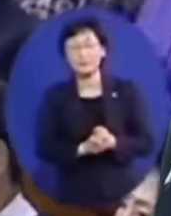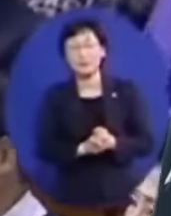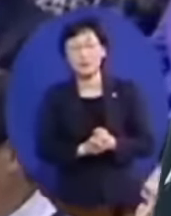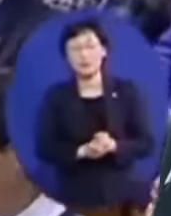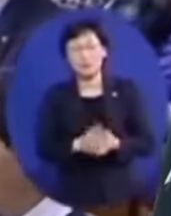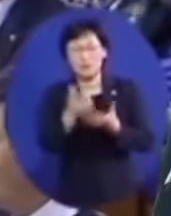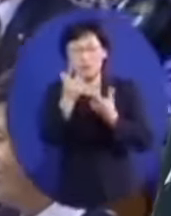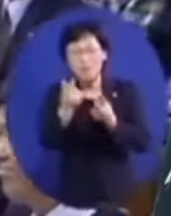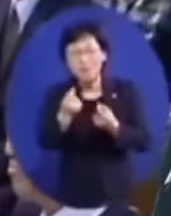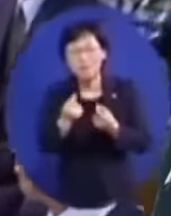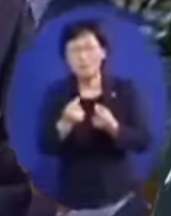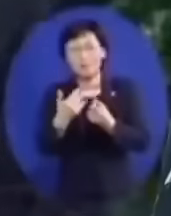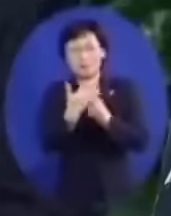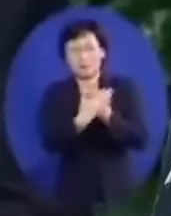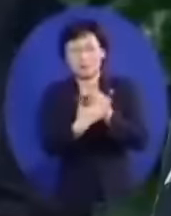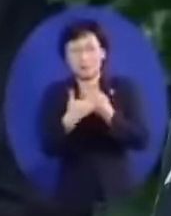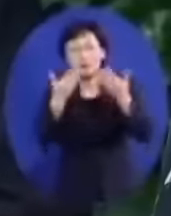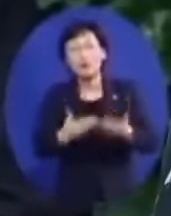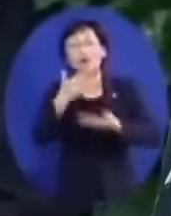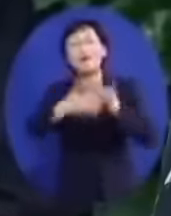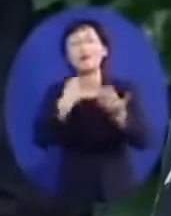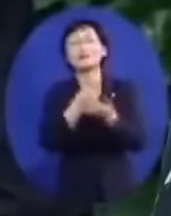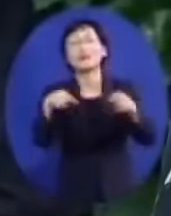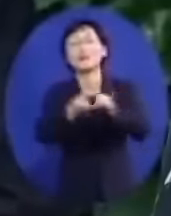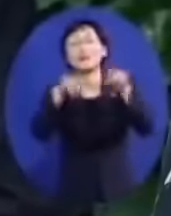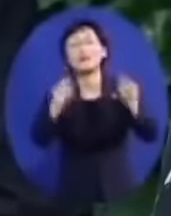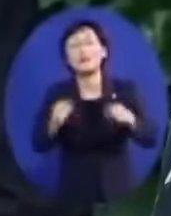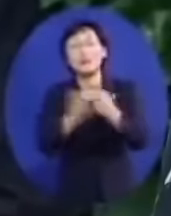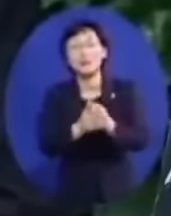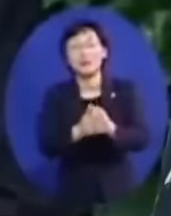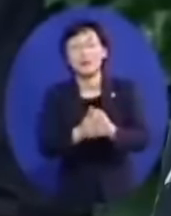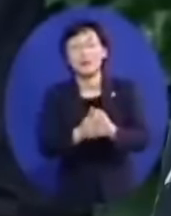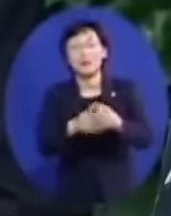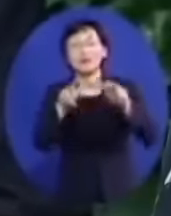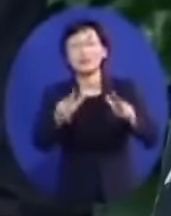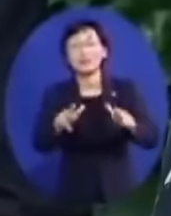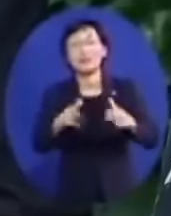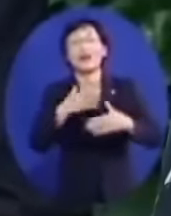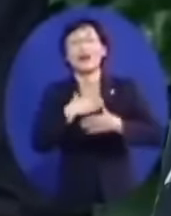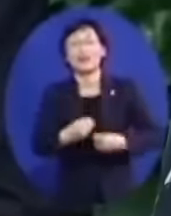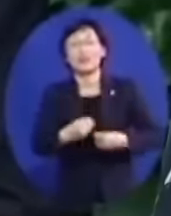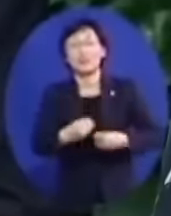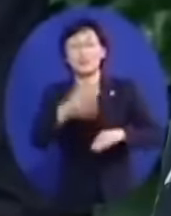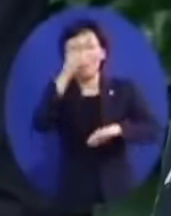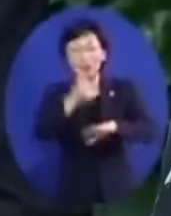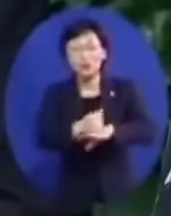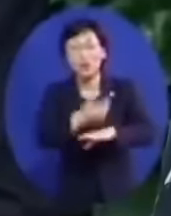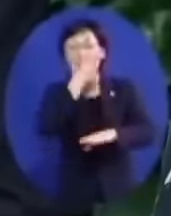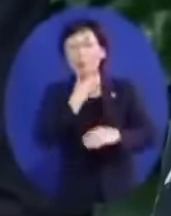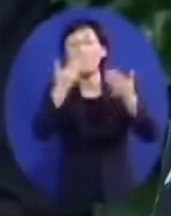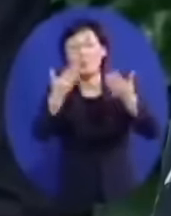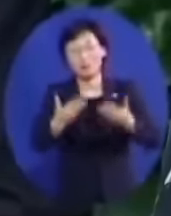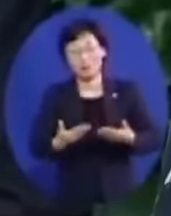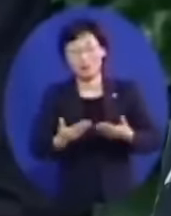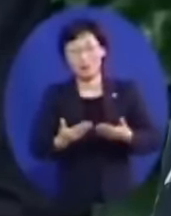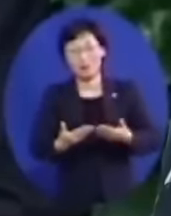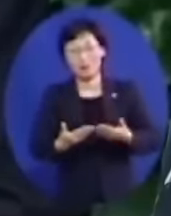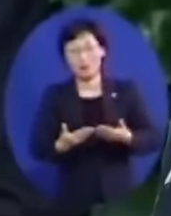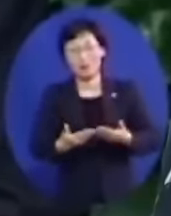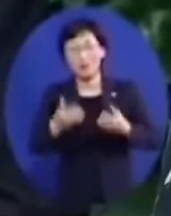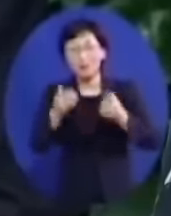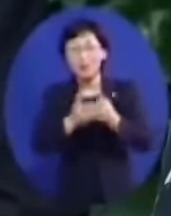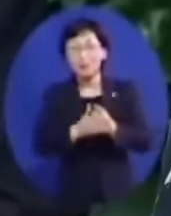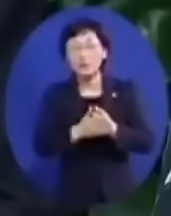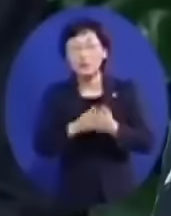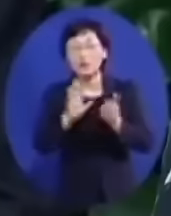이만한 은총을 주시는 하나님이 우리와 같이 계시니까 금세 안심 내세 복락을 받을 수밖에 없는 것입니다. 그러므로 크리스천들은